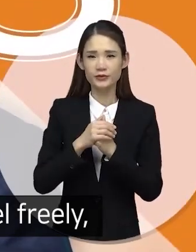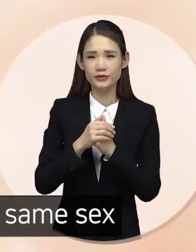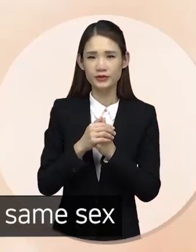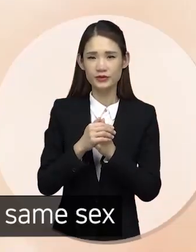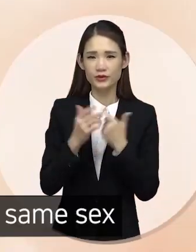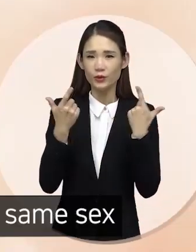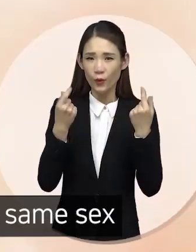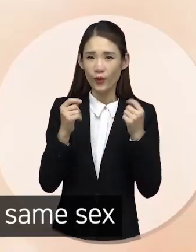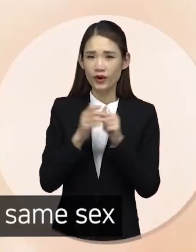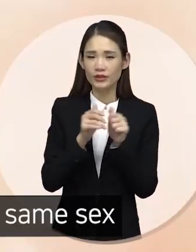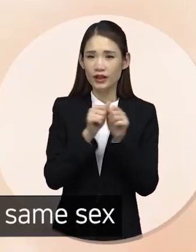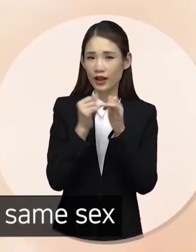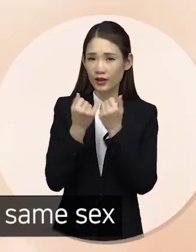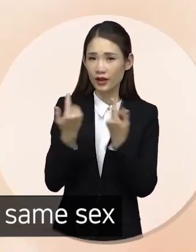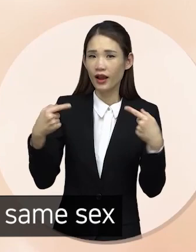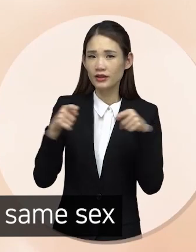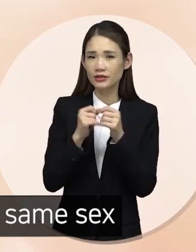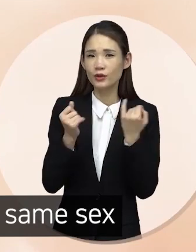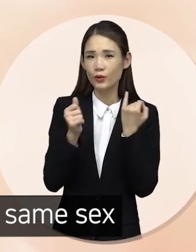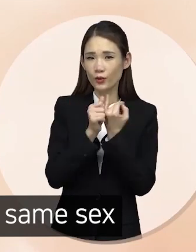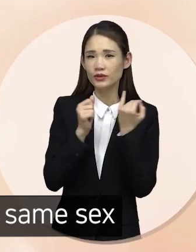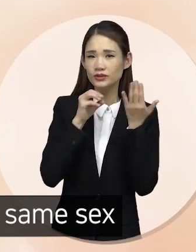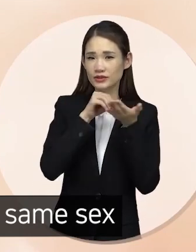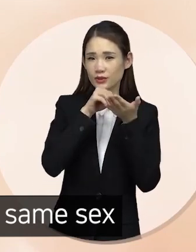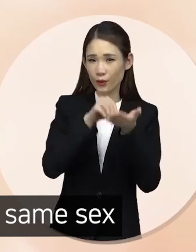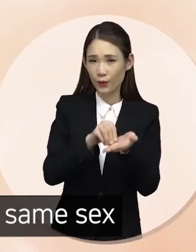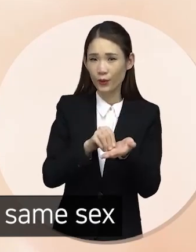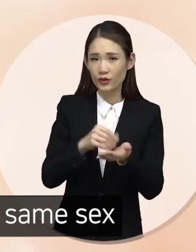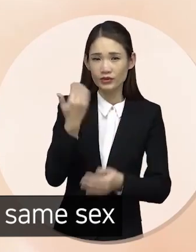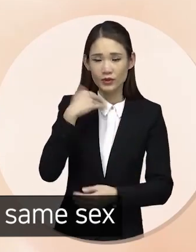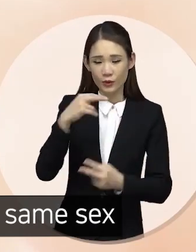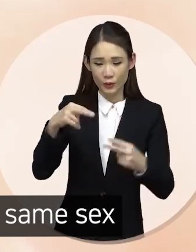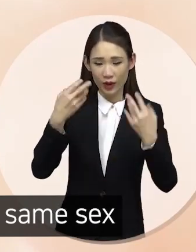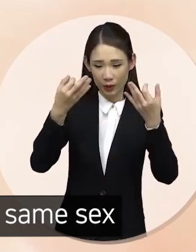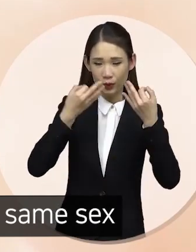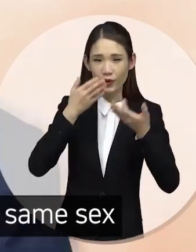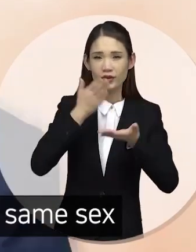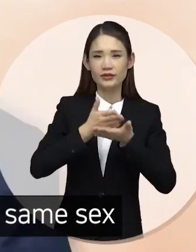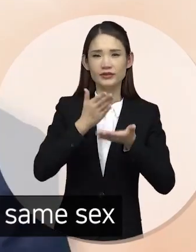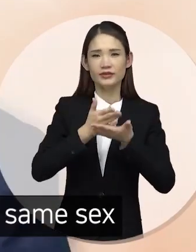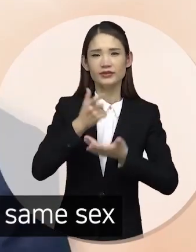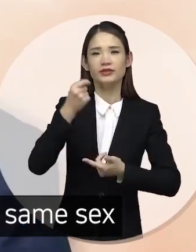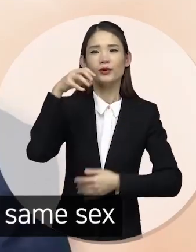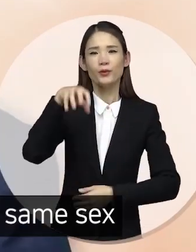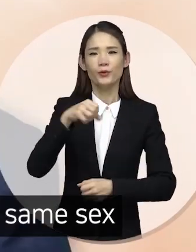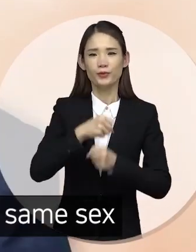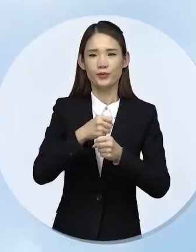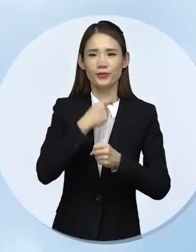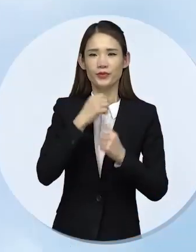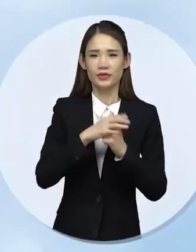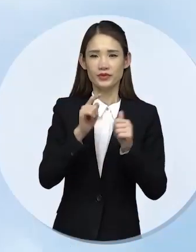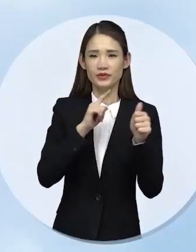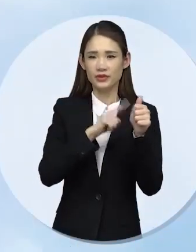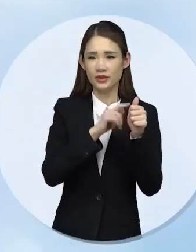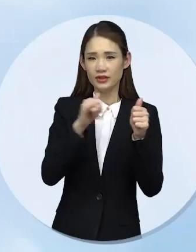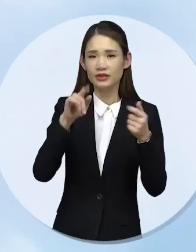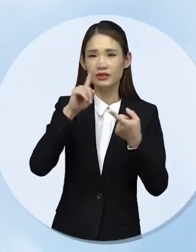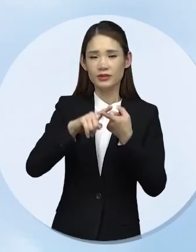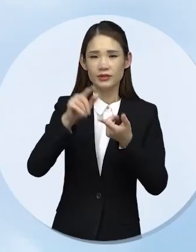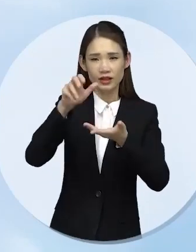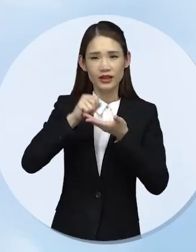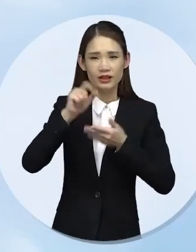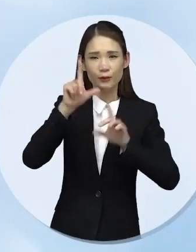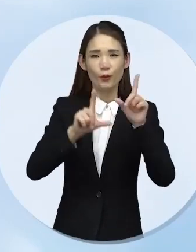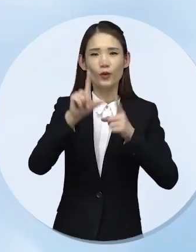수 있고, 같은 성별의 사람들과 혼인신고서를 제출해도 아무도 이상하게 바라보지 않는 그런 곳을 만들고 싶습니다. 그냥 그 사람을